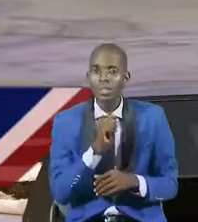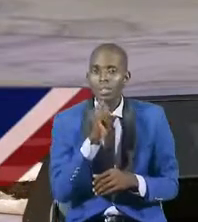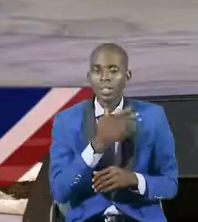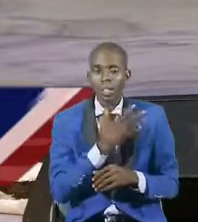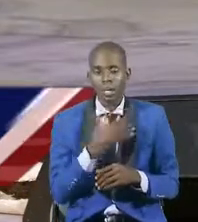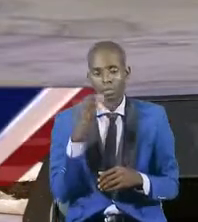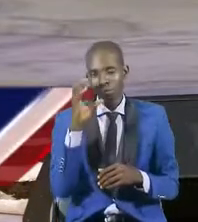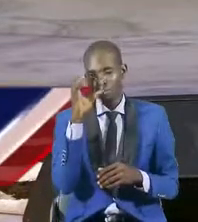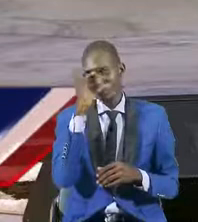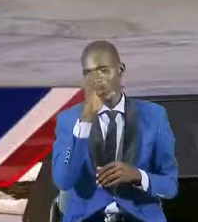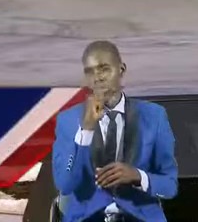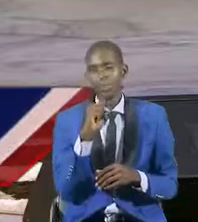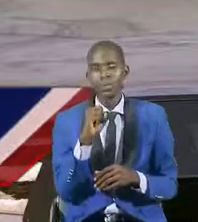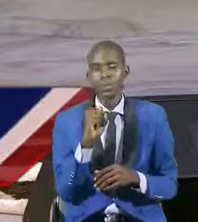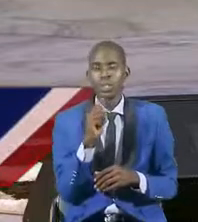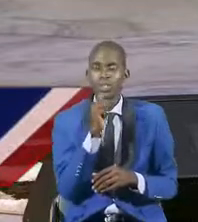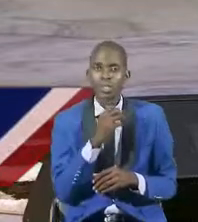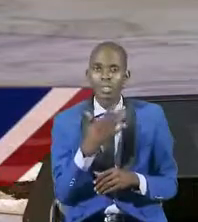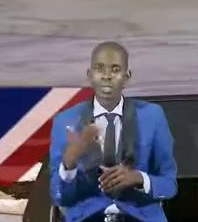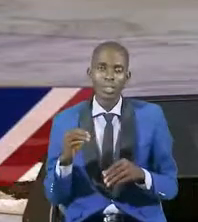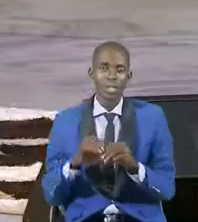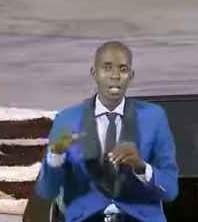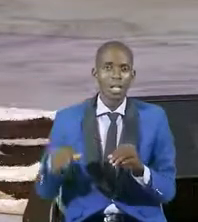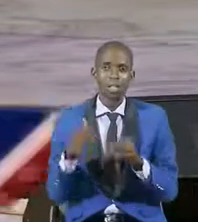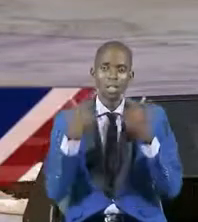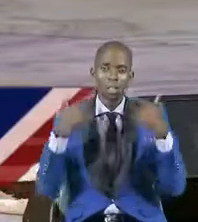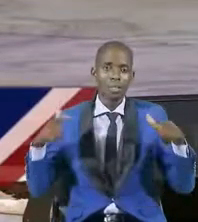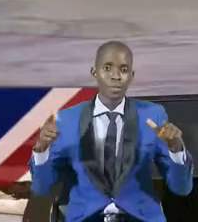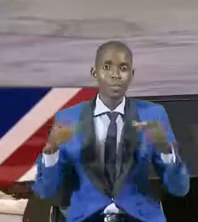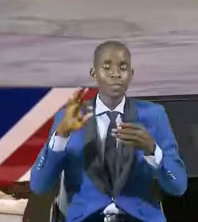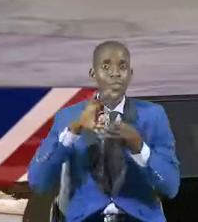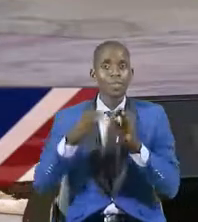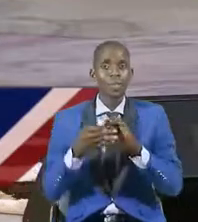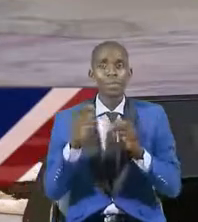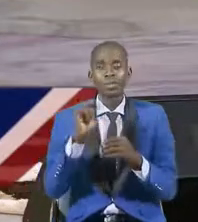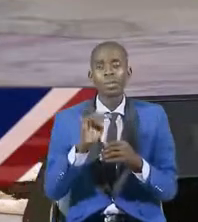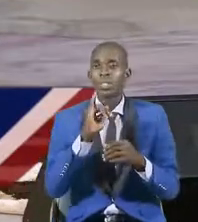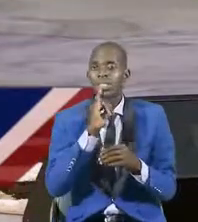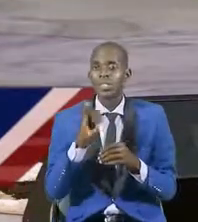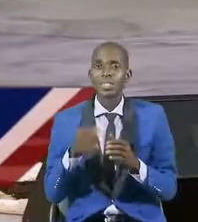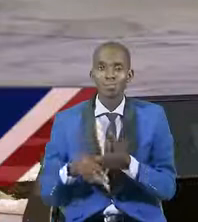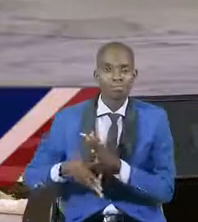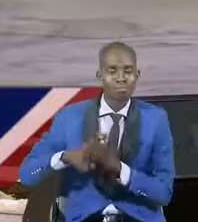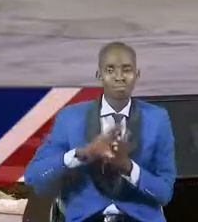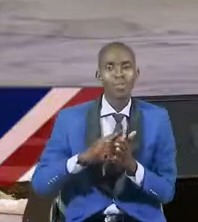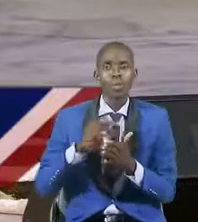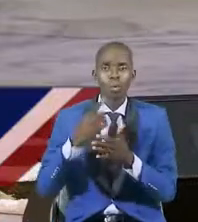mystères dans une autre langue, l'interprétation de langue, déclarer ce qui a été dit en langue,